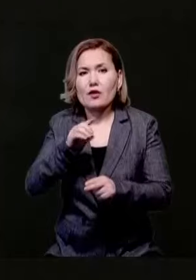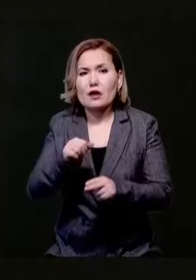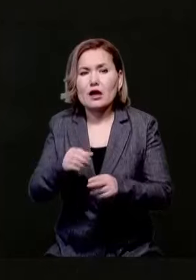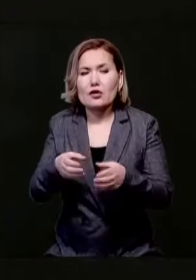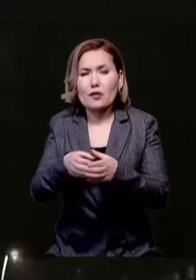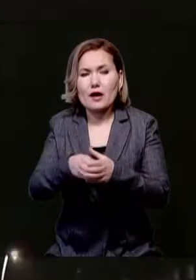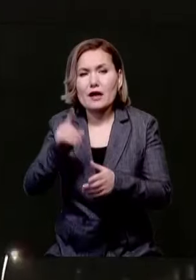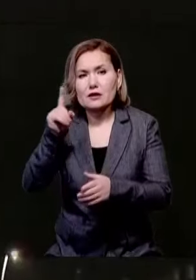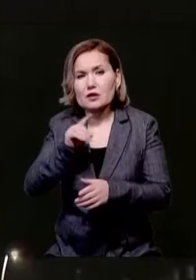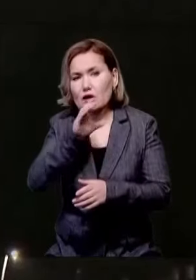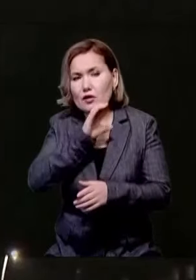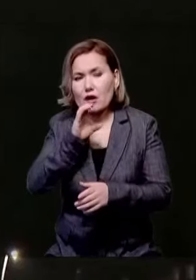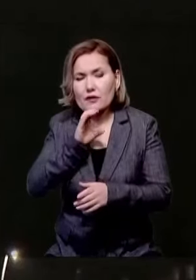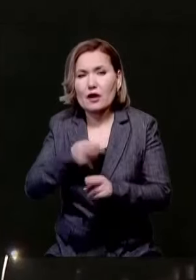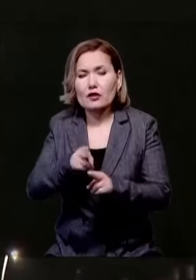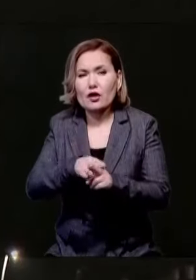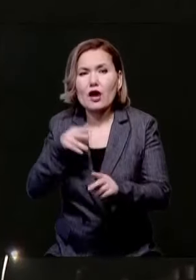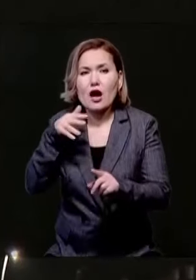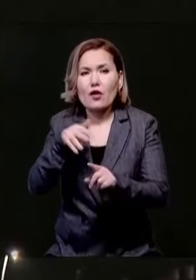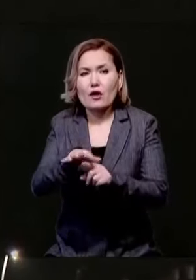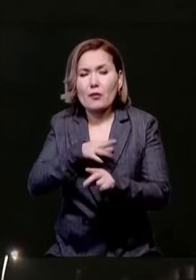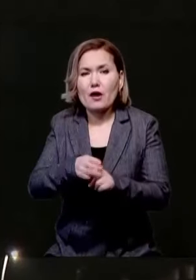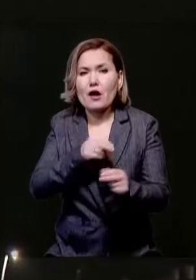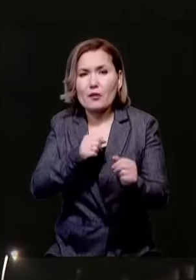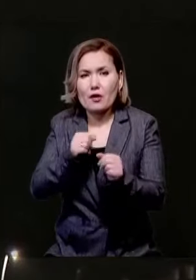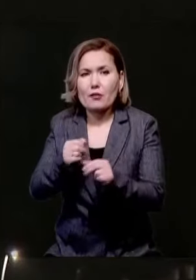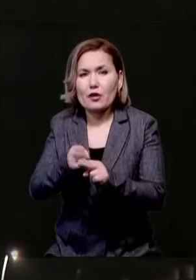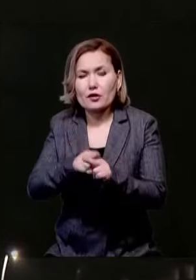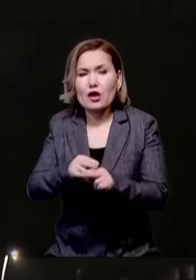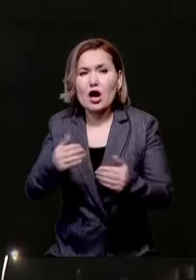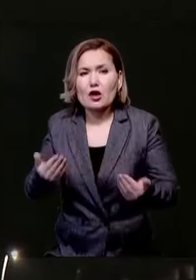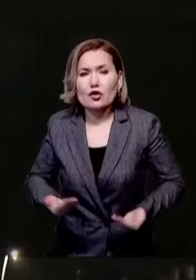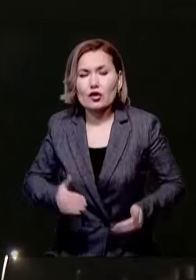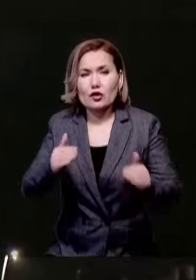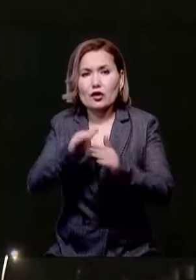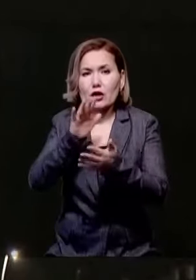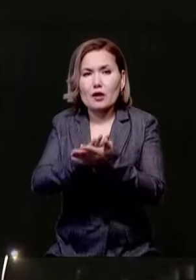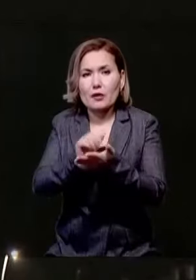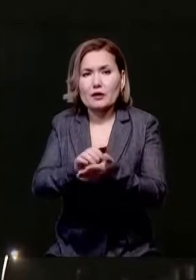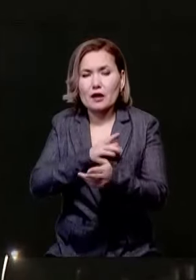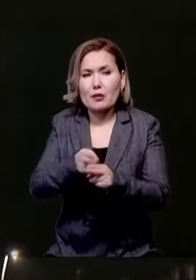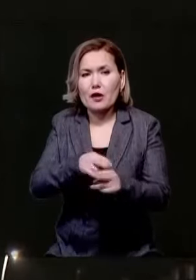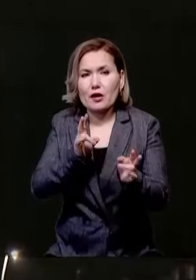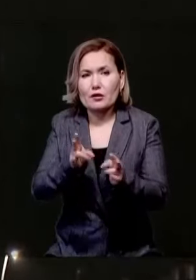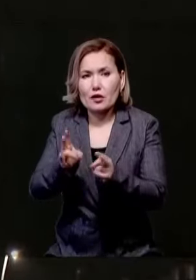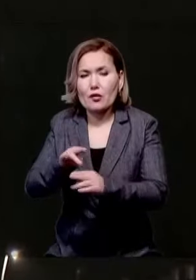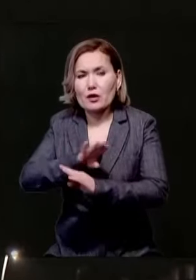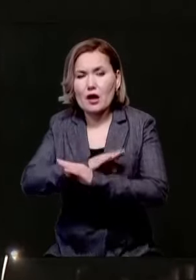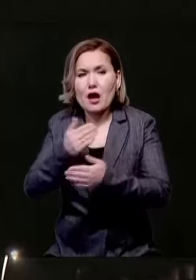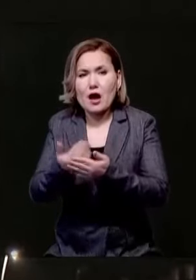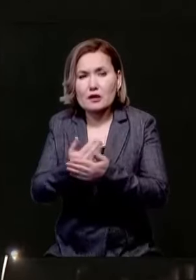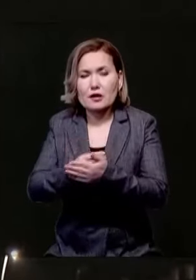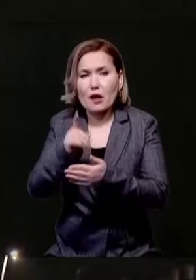артынша Израильдің солтүстігін атқылады. Артиллериялық қарудың біреуі тұрғын үйге түскен. Зардап шеккендер мен көз жұмғандар